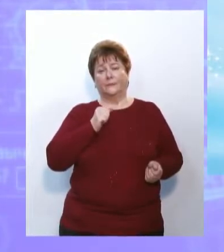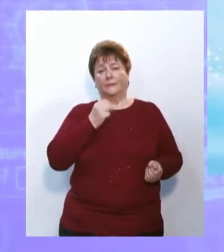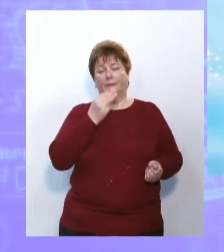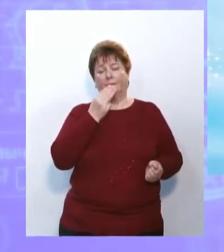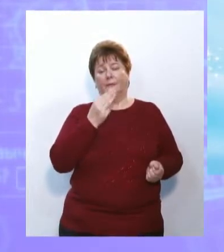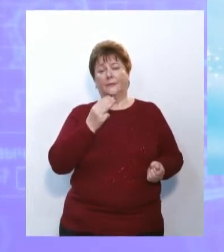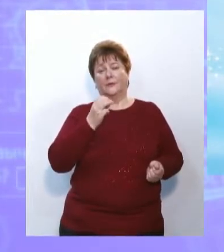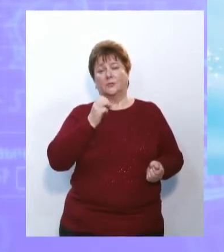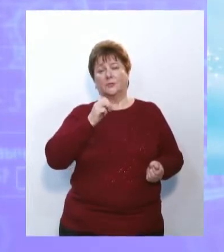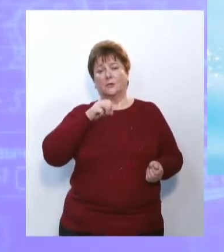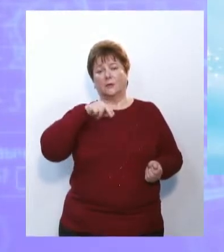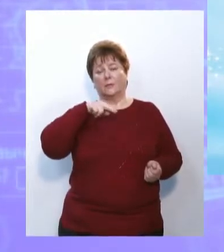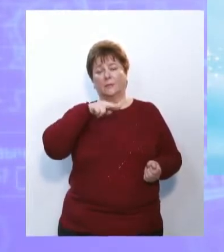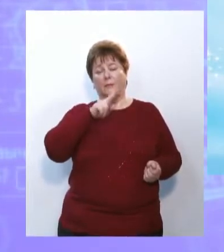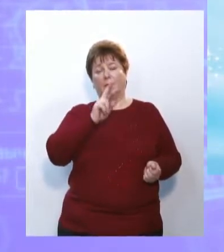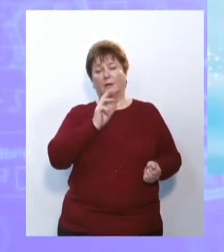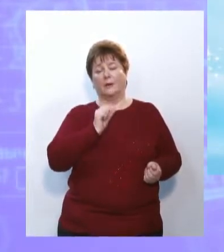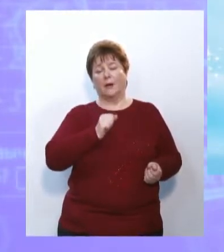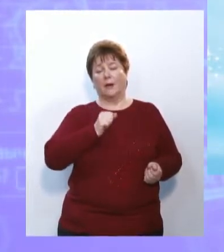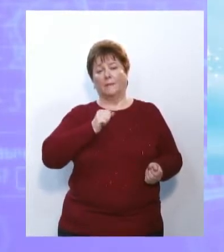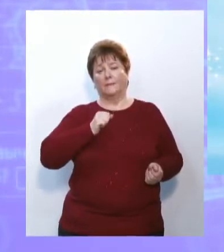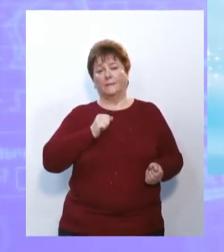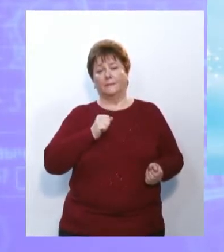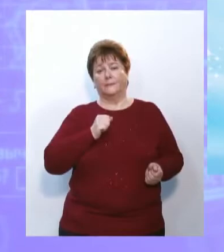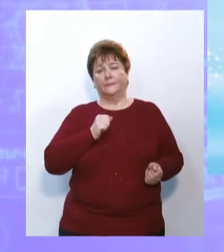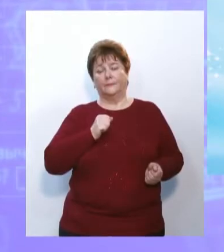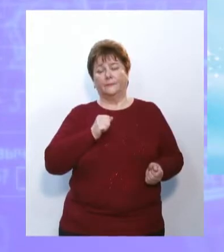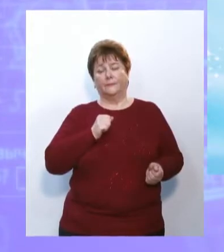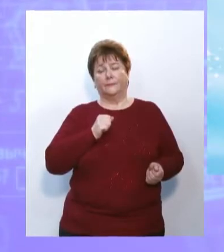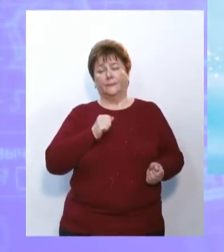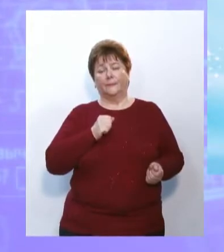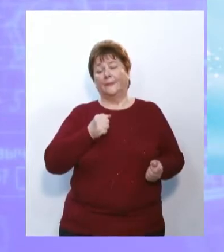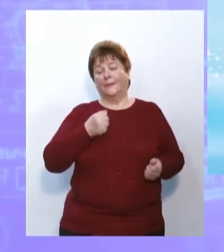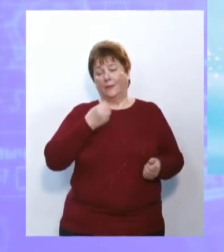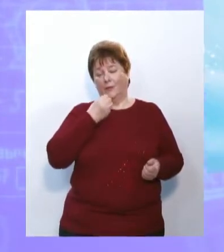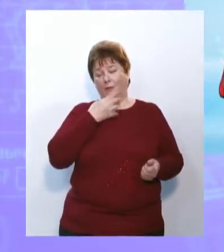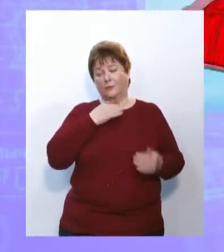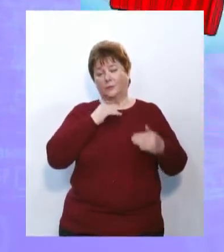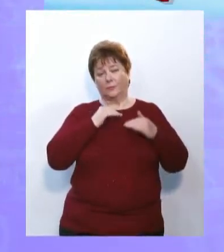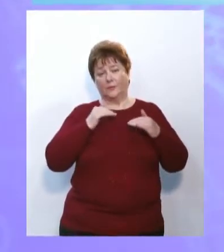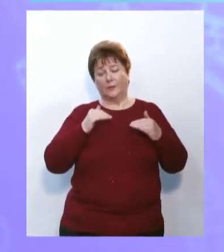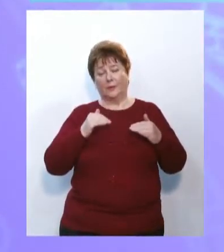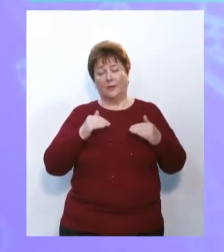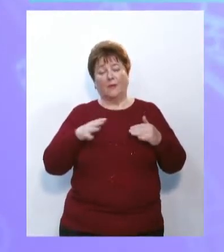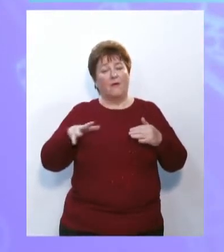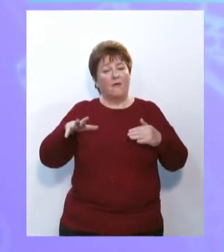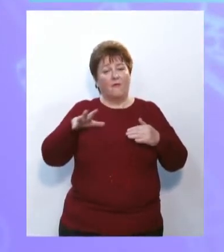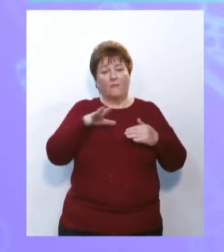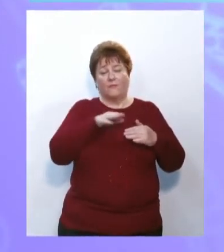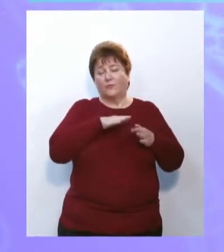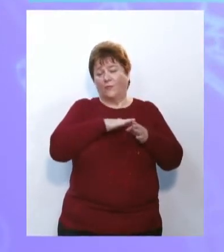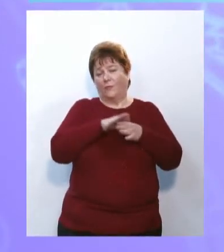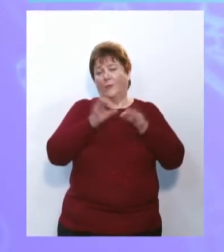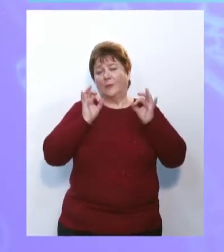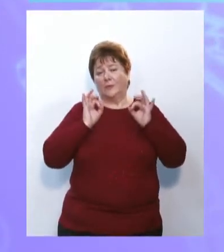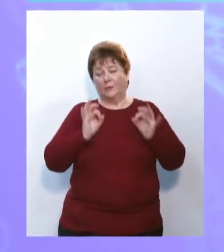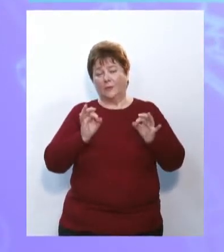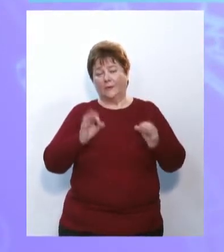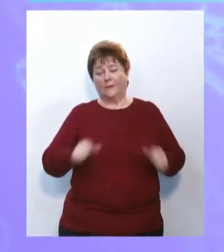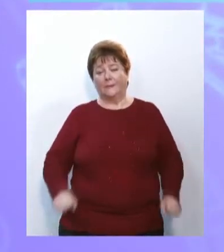ЩЕП, КА. Здорово! У нас все получилось.